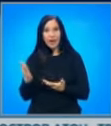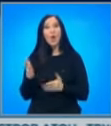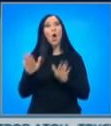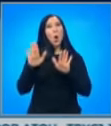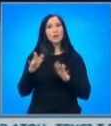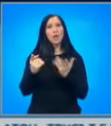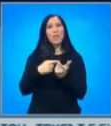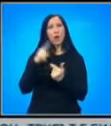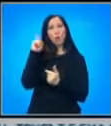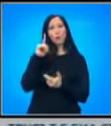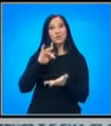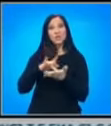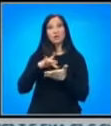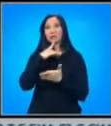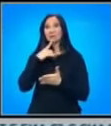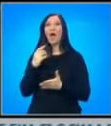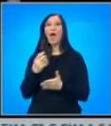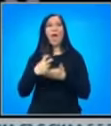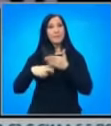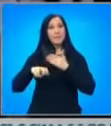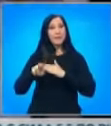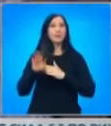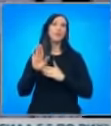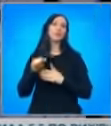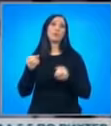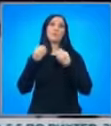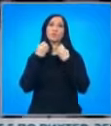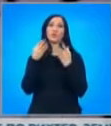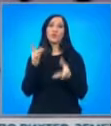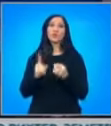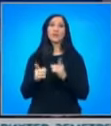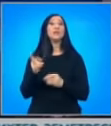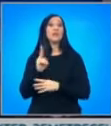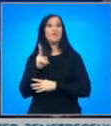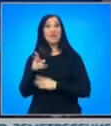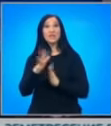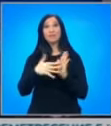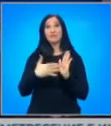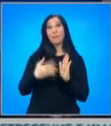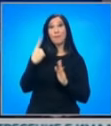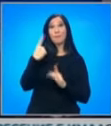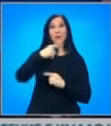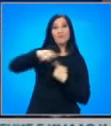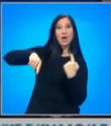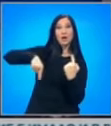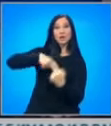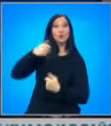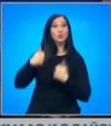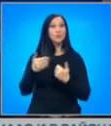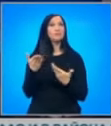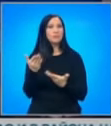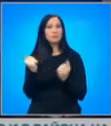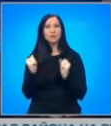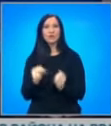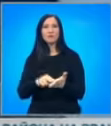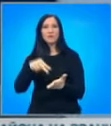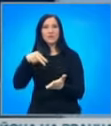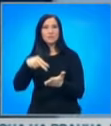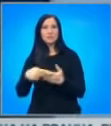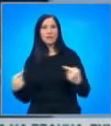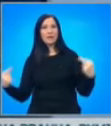за настаняване на мигранти, след което му беше позволено да тренира и дори влезе в схемата за първия кръг от турнира, където се очакваше да се изправи